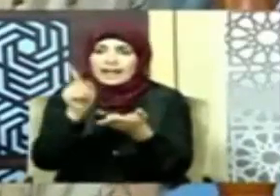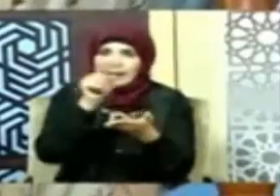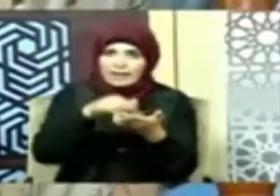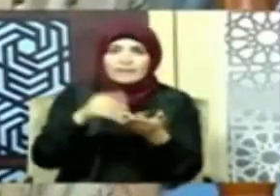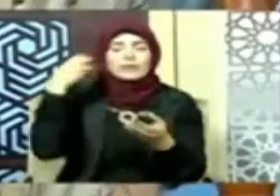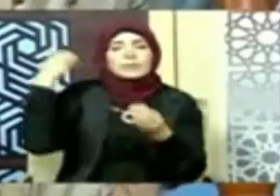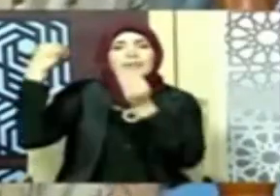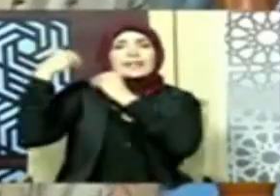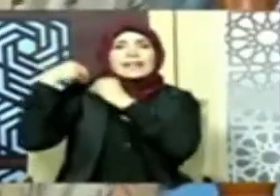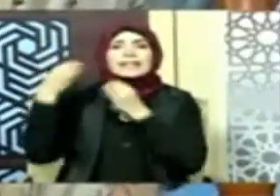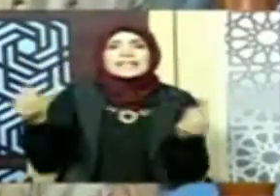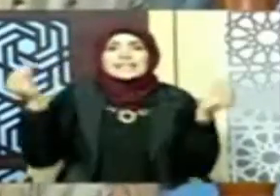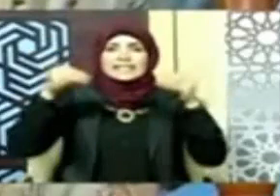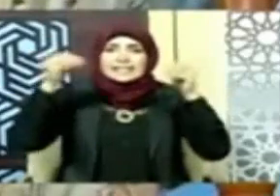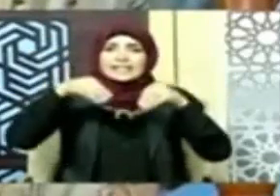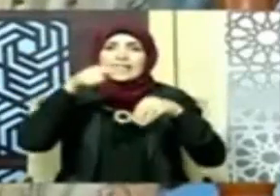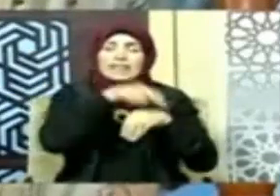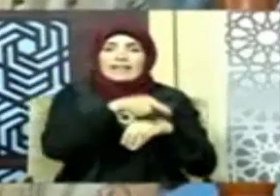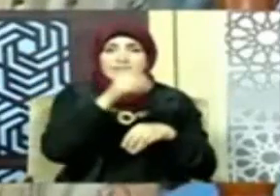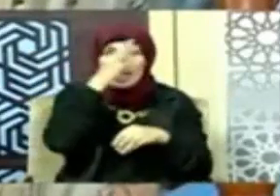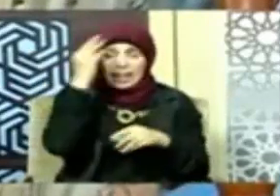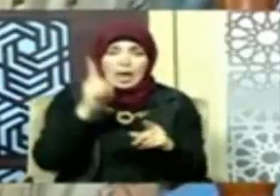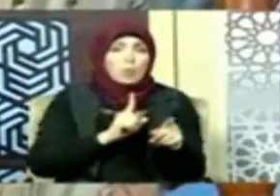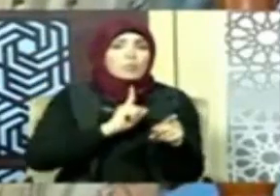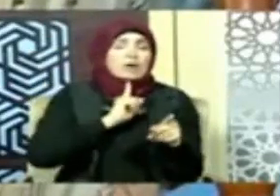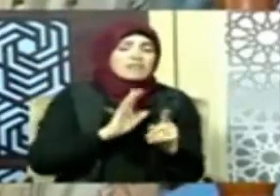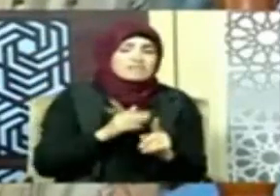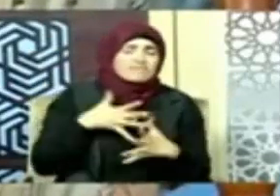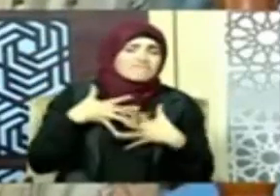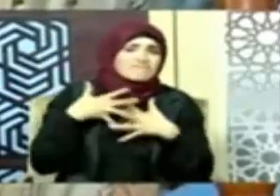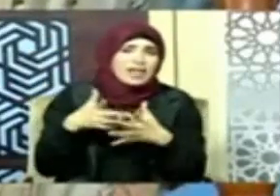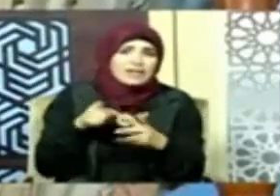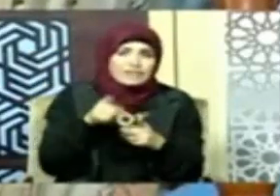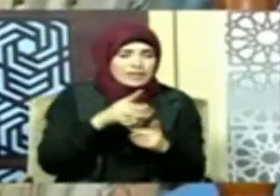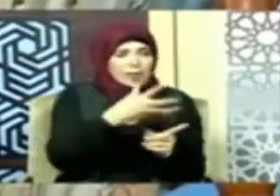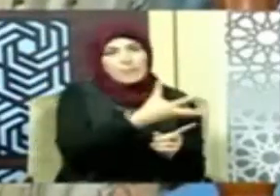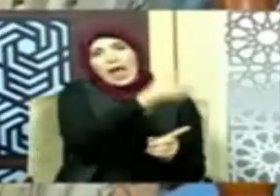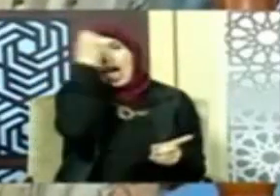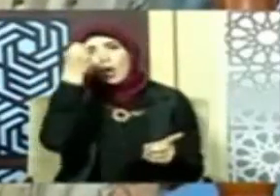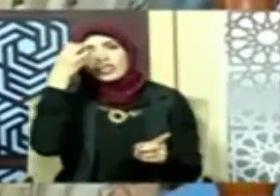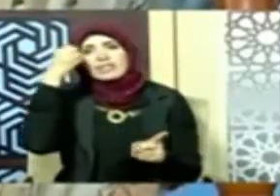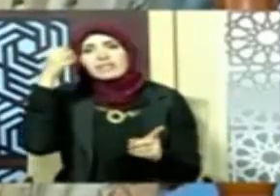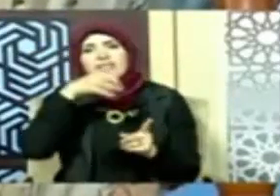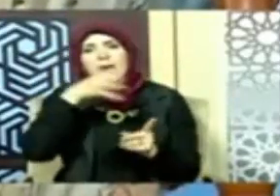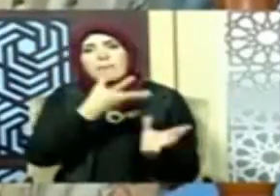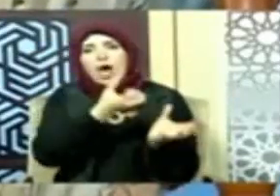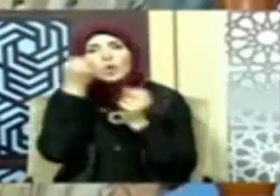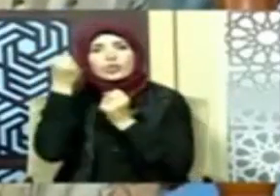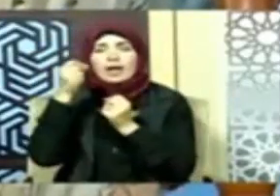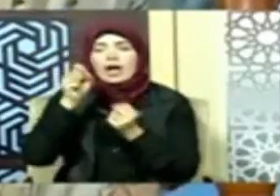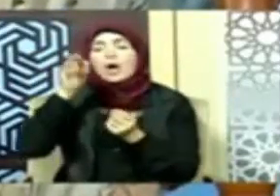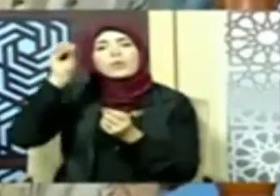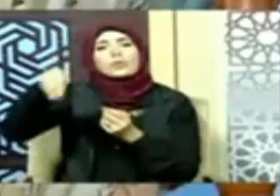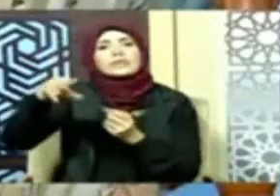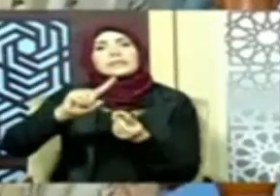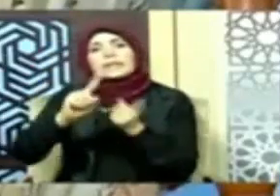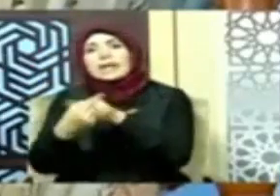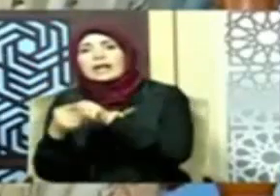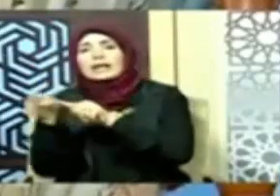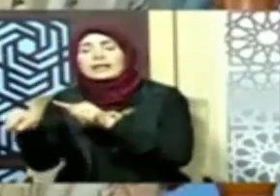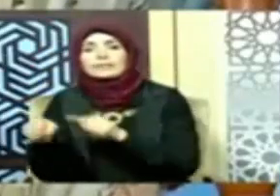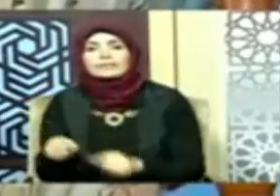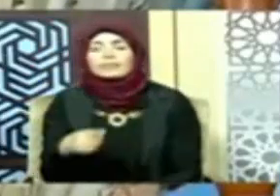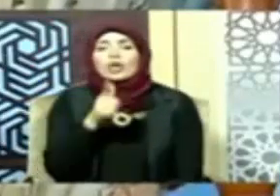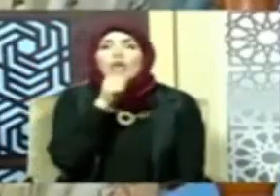فإن ملوهم حولها عنهم إلى غيرهم. ويقول الشاعر الناس